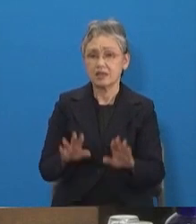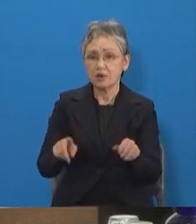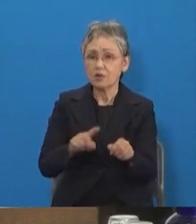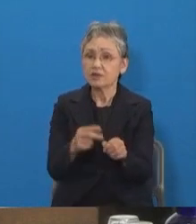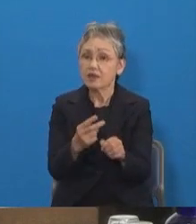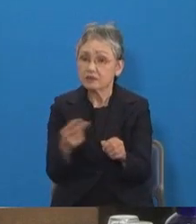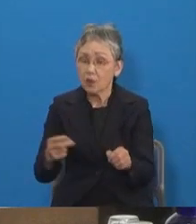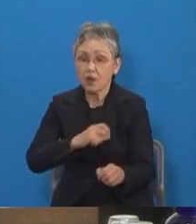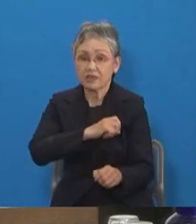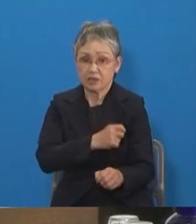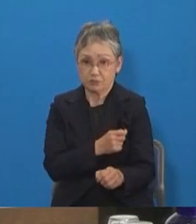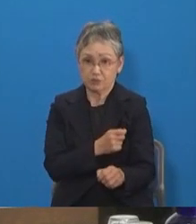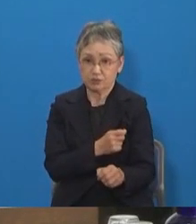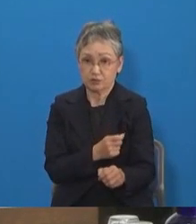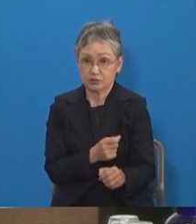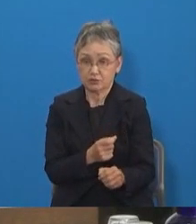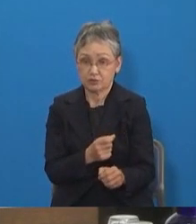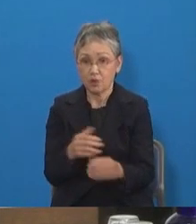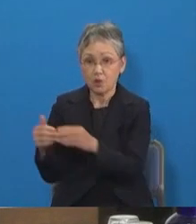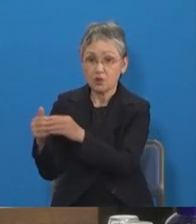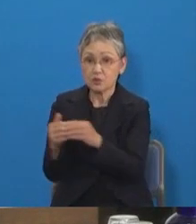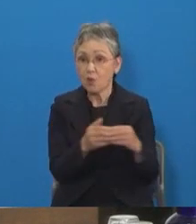義務化された送迎用バスの